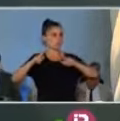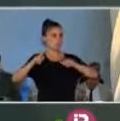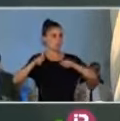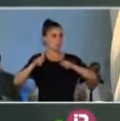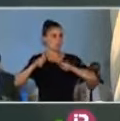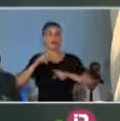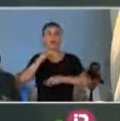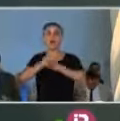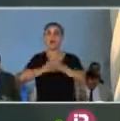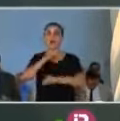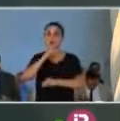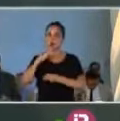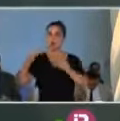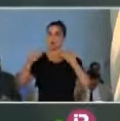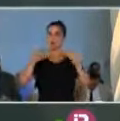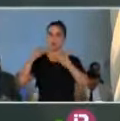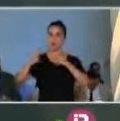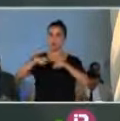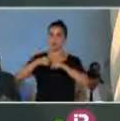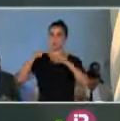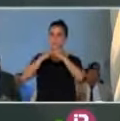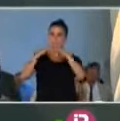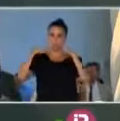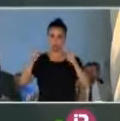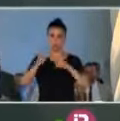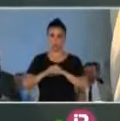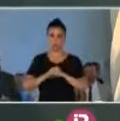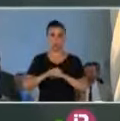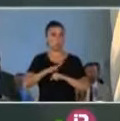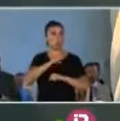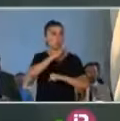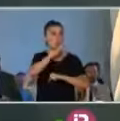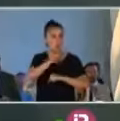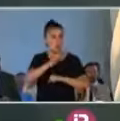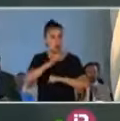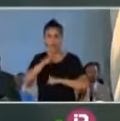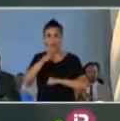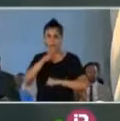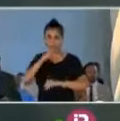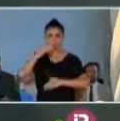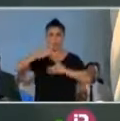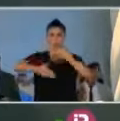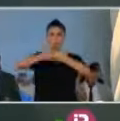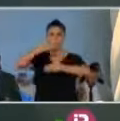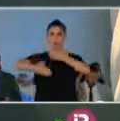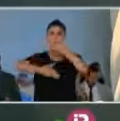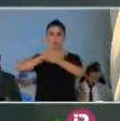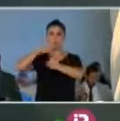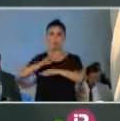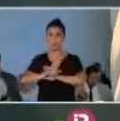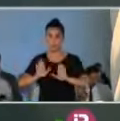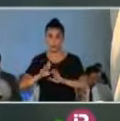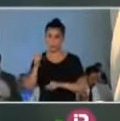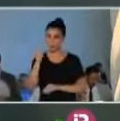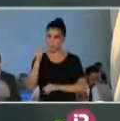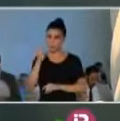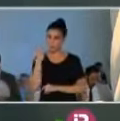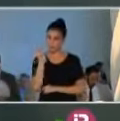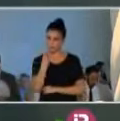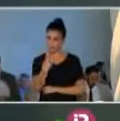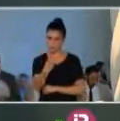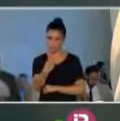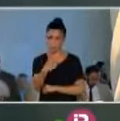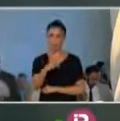diàleg i l'acord. Perquè malgrat tot el que hem avançat, encara ens queda moltíssim per fer. Perquè aquest